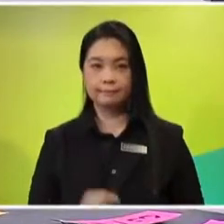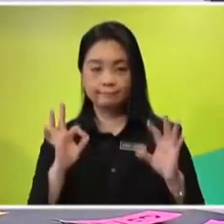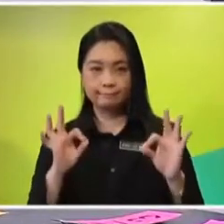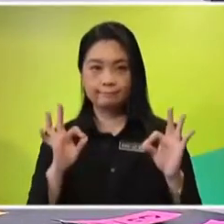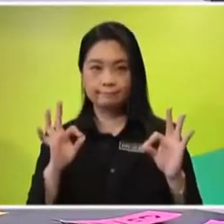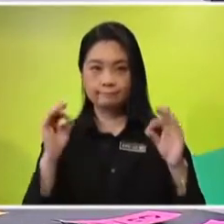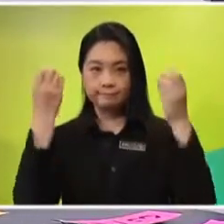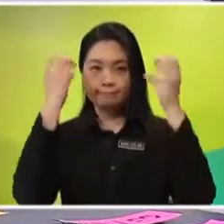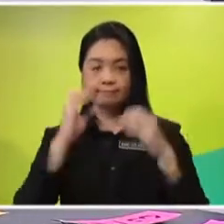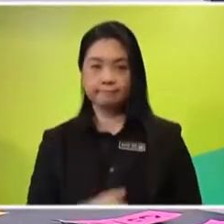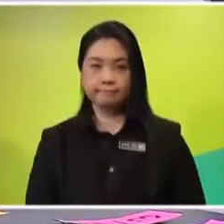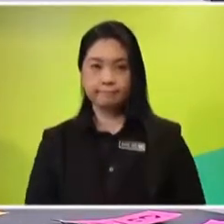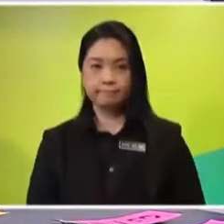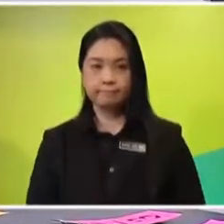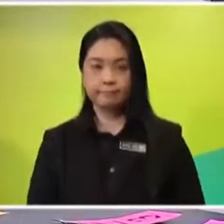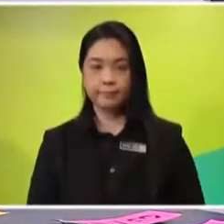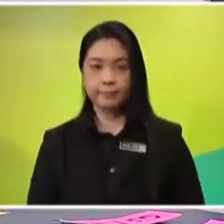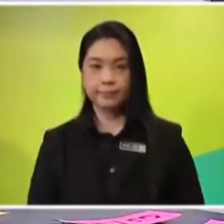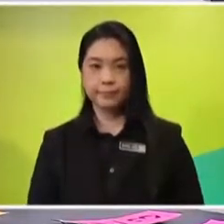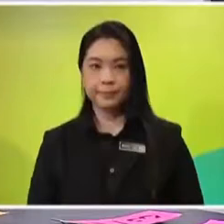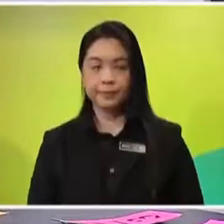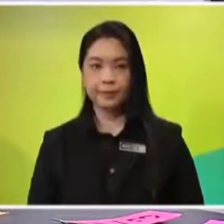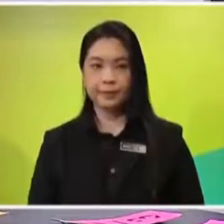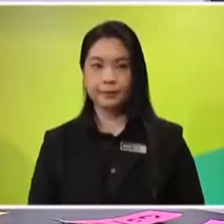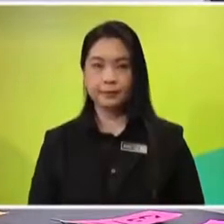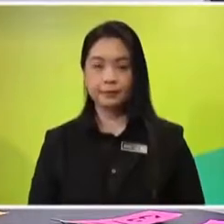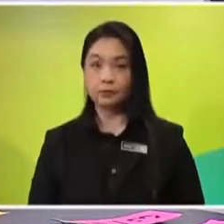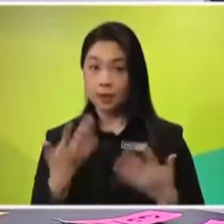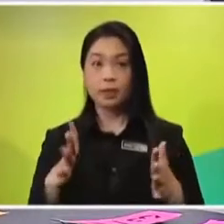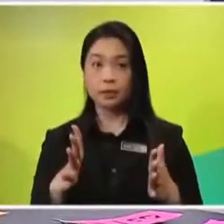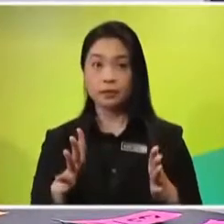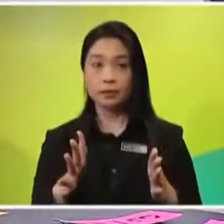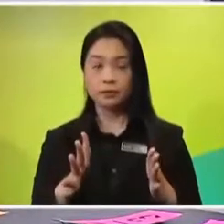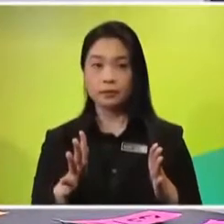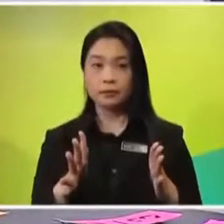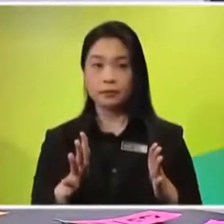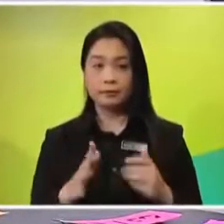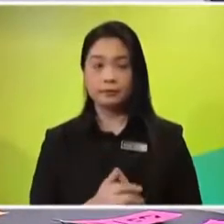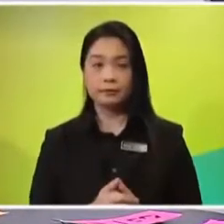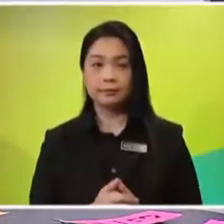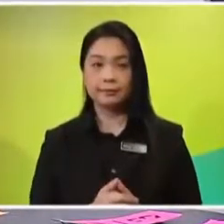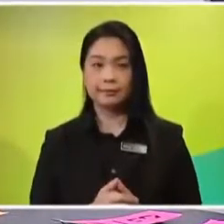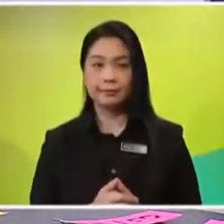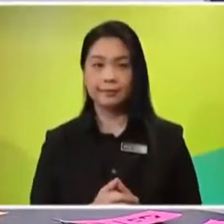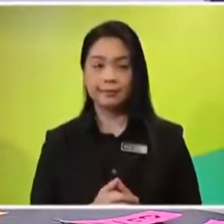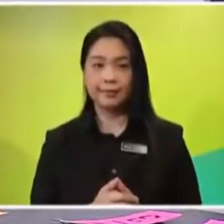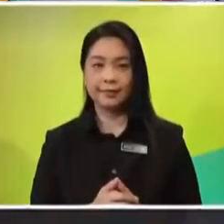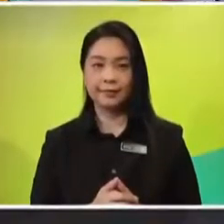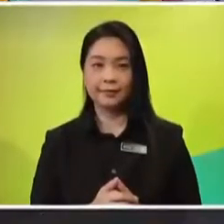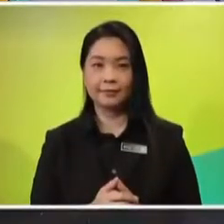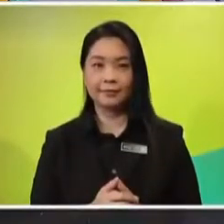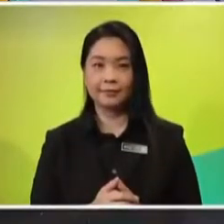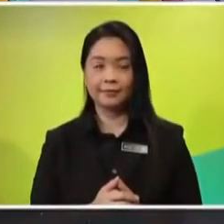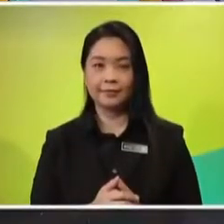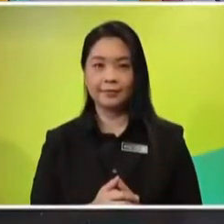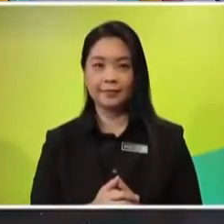Saya dah siap. Okey, dah ke? Dah siap ke? cikgu belum lagi. Alamak, saya pun